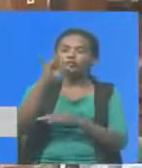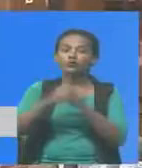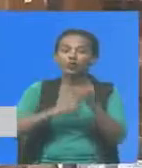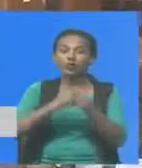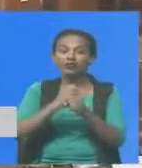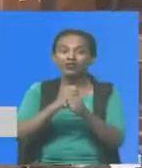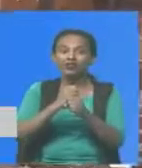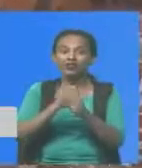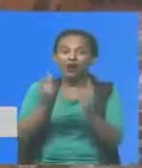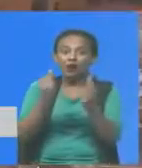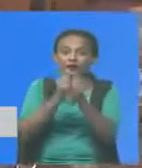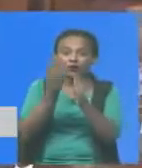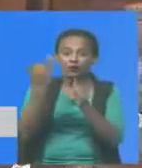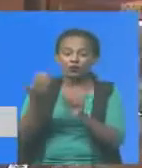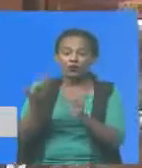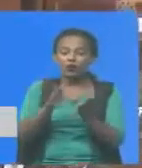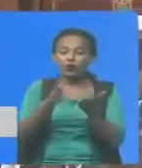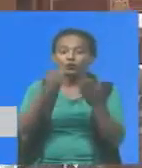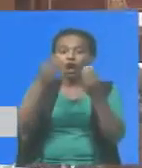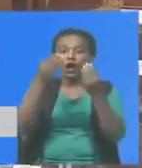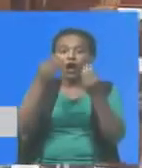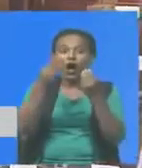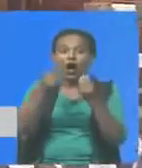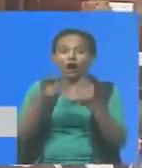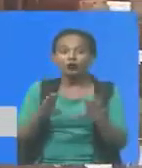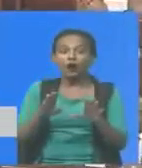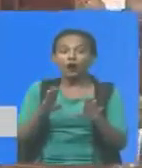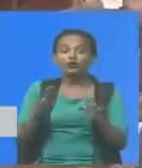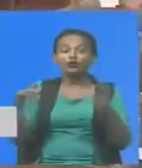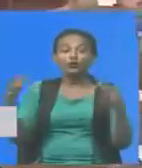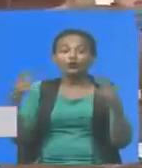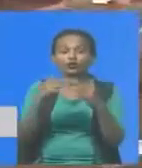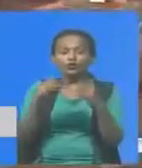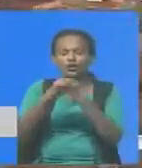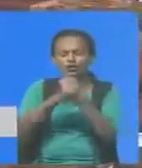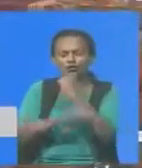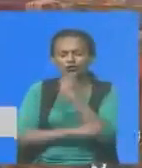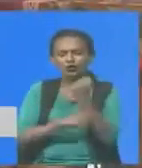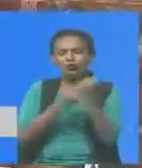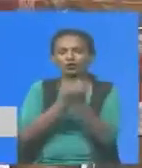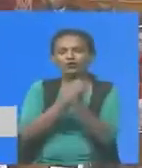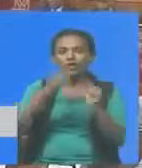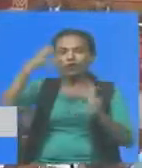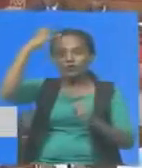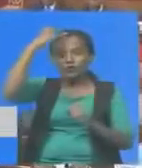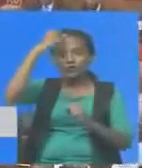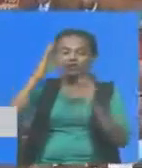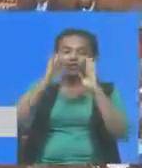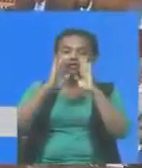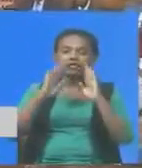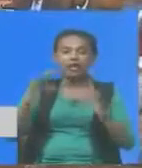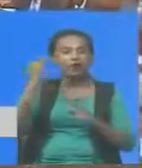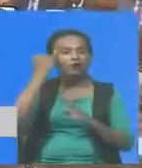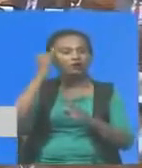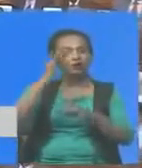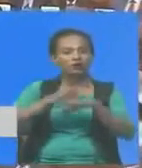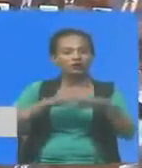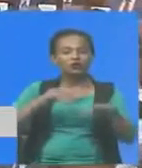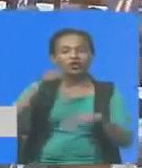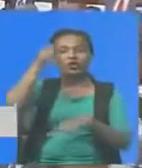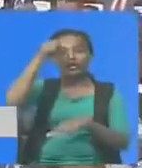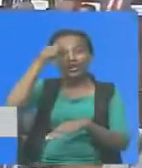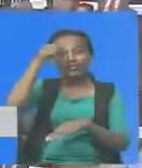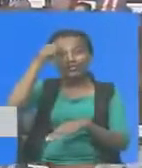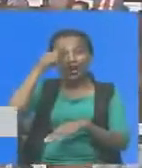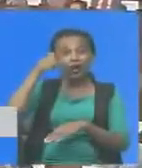የነበረው ሞት አልባ ጦርነት ከመሰረቱ ለመፍታት መንግስት የሰላም ሐሳብ ጥሪ ለኤርትራ መንግስትና